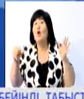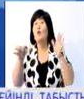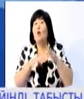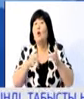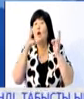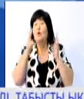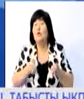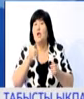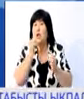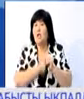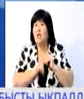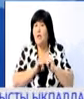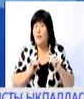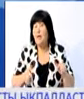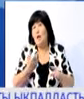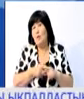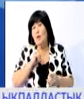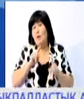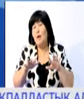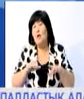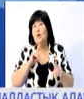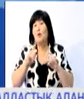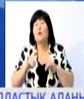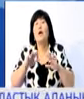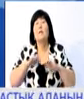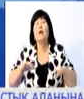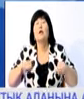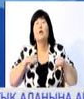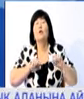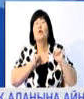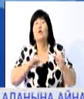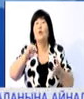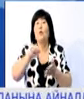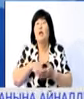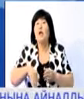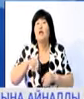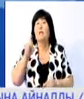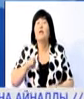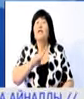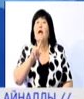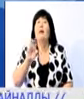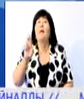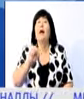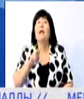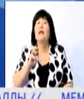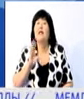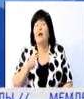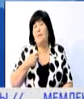соғылысында жағдайлар жиілеп кетті. Бұл туралы мәжіліс отырысында балалар құқығы жөніндегі уәкіл депутат Зағипа Балиева